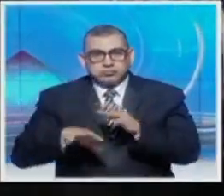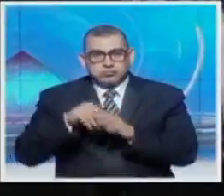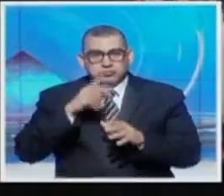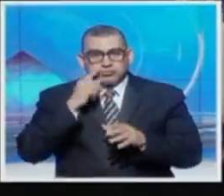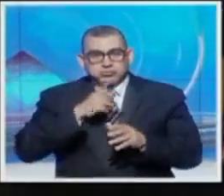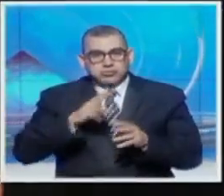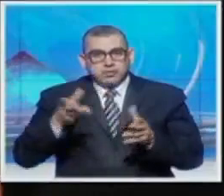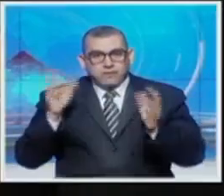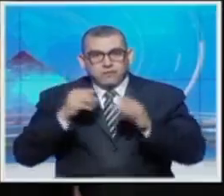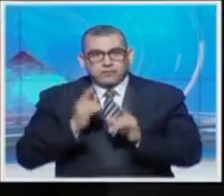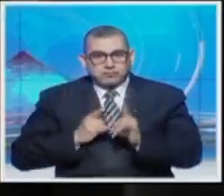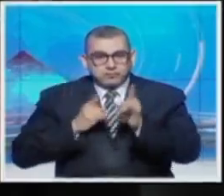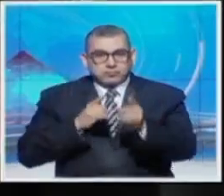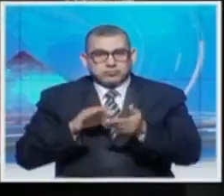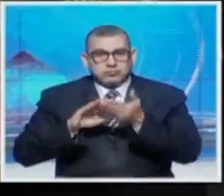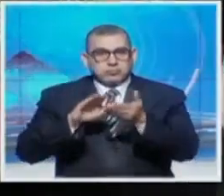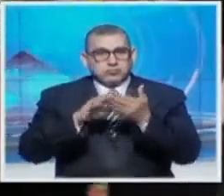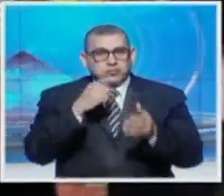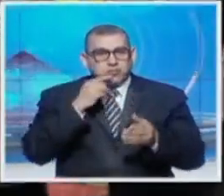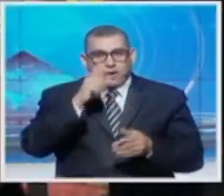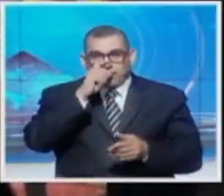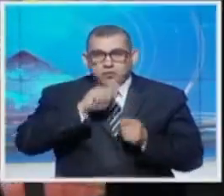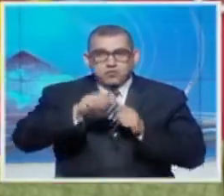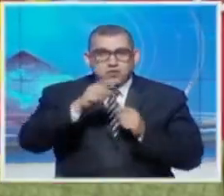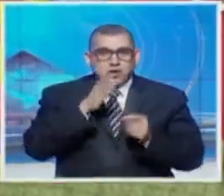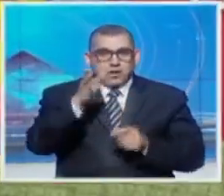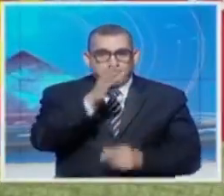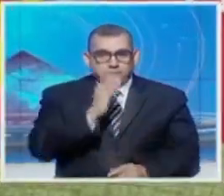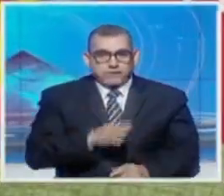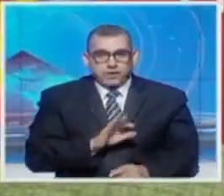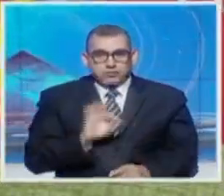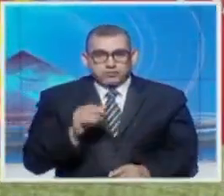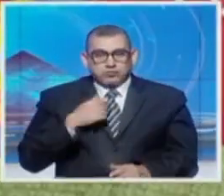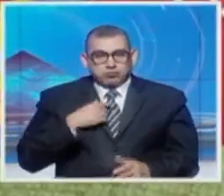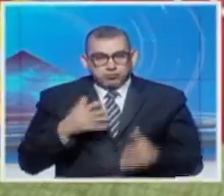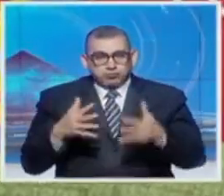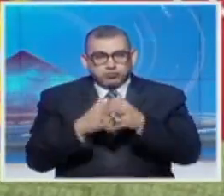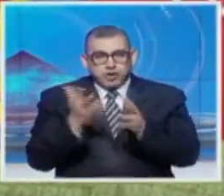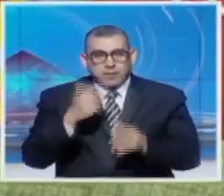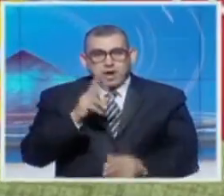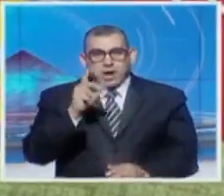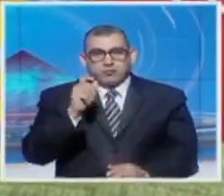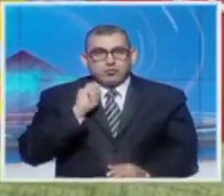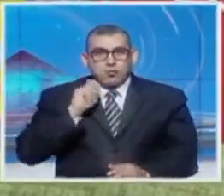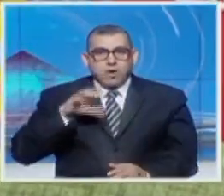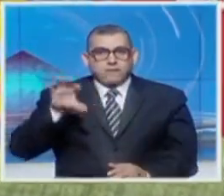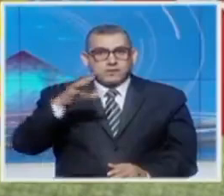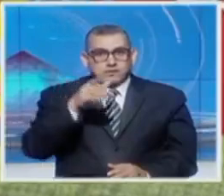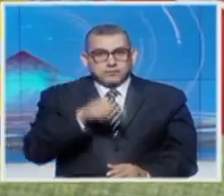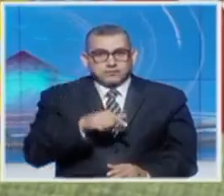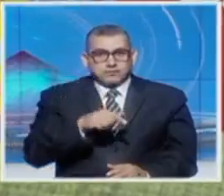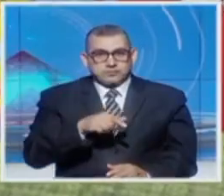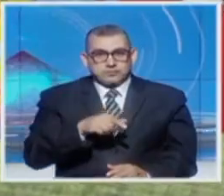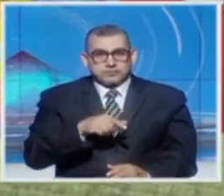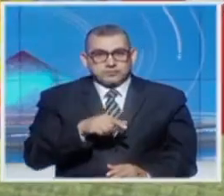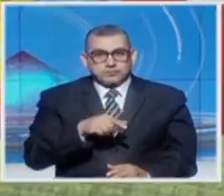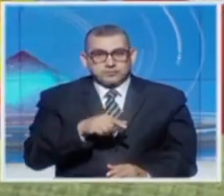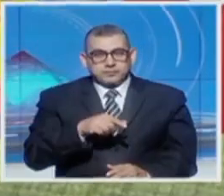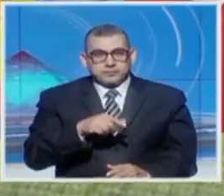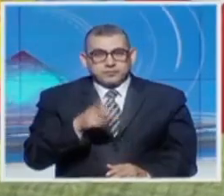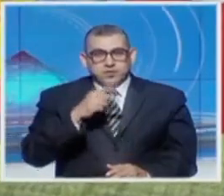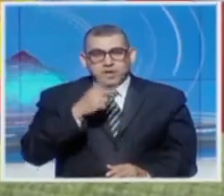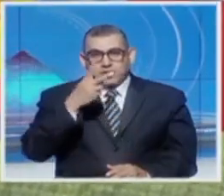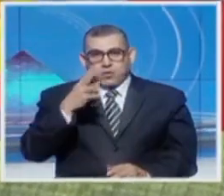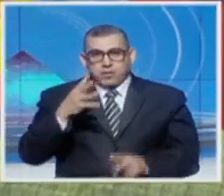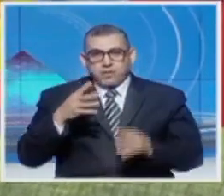سياراتها المتنقله التي تجوب القرى والنجوع. احنا مشاركين في 25 محافظة وب